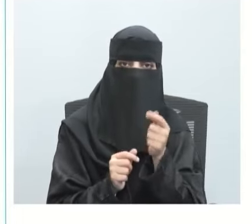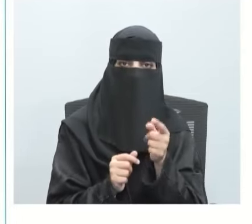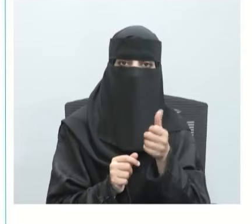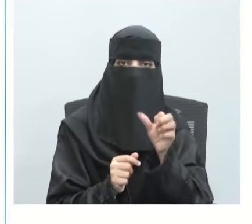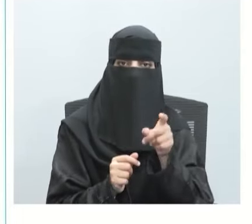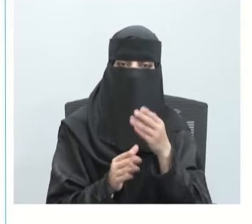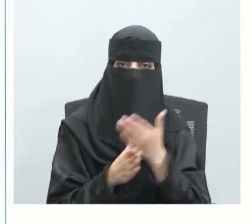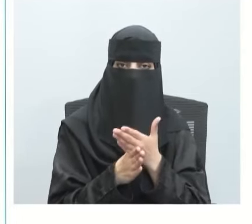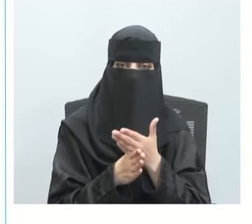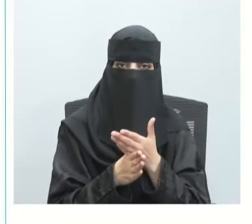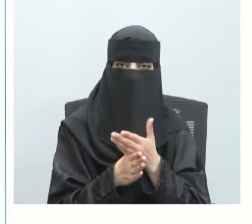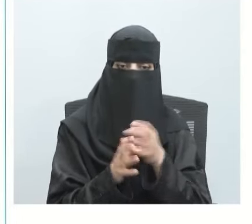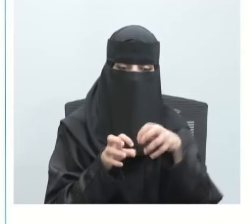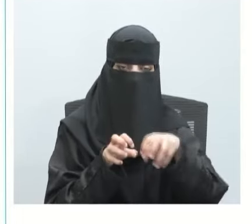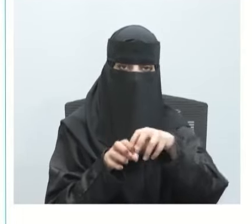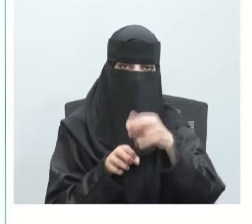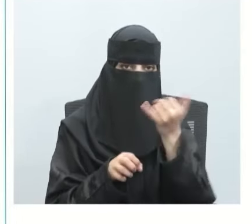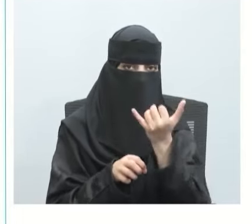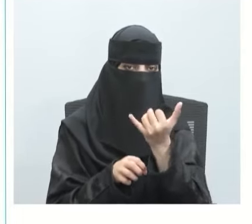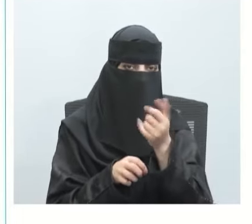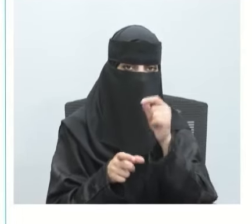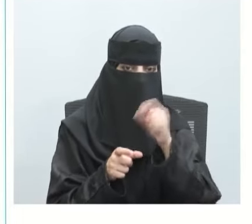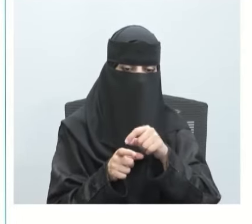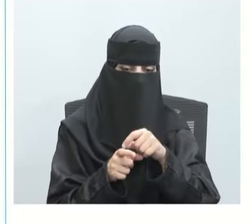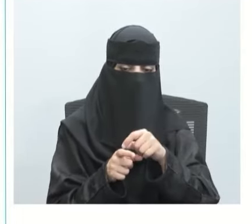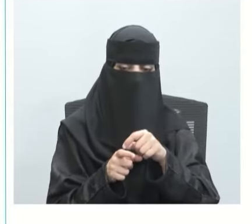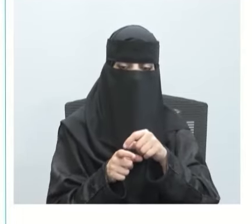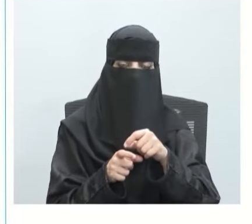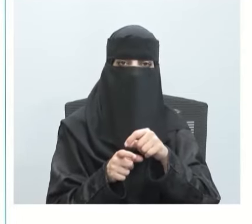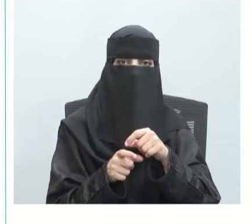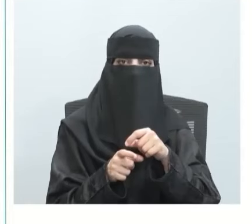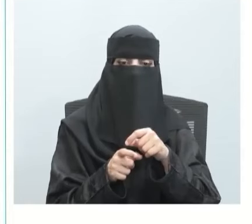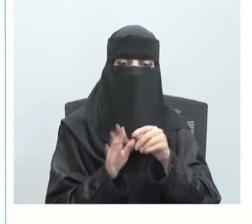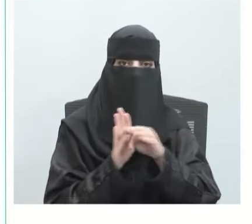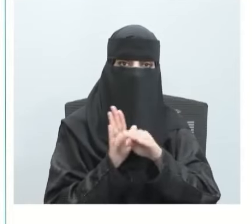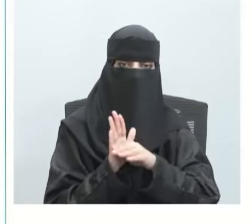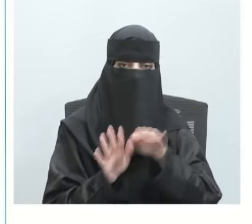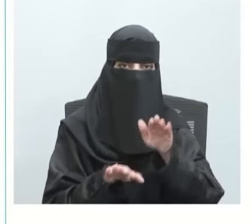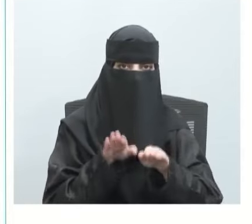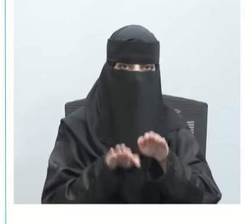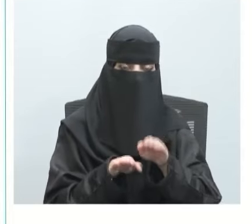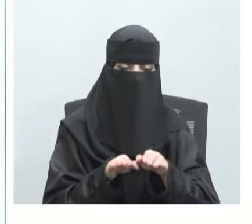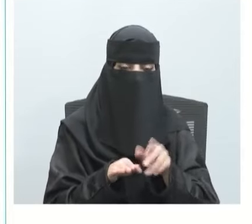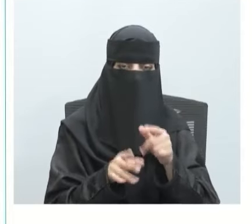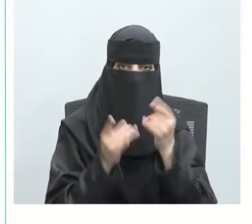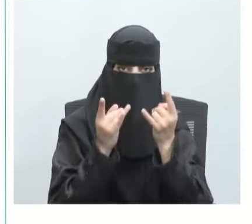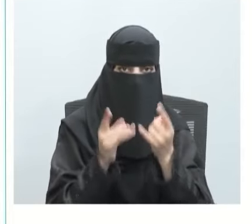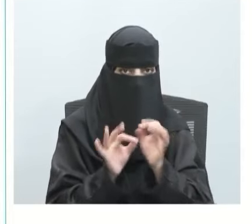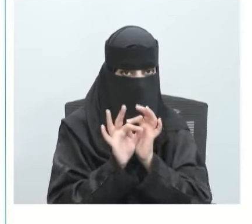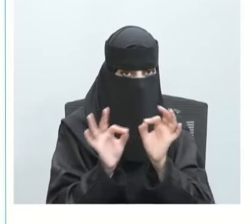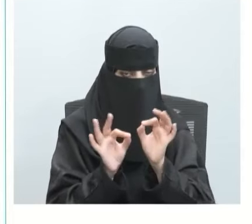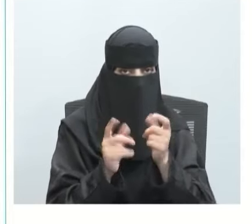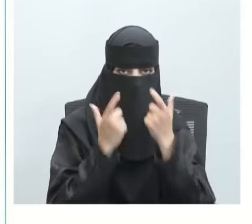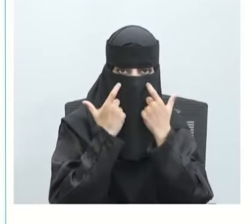وهذا يكون من الاجزاء المهمه في في اعداد الميزانيه ومن الجيد ومن